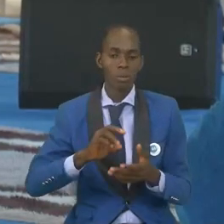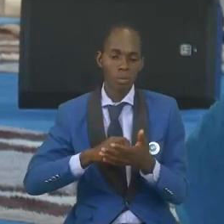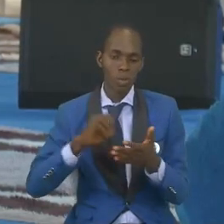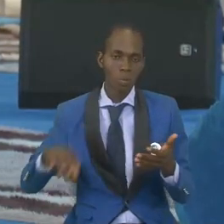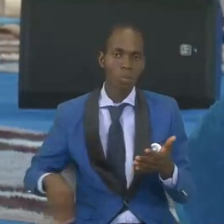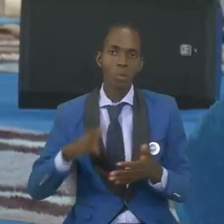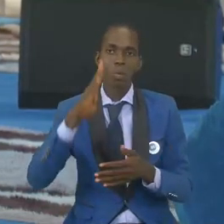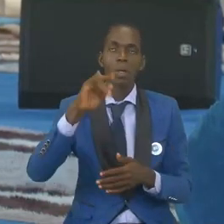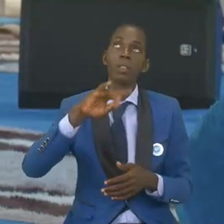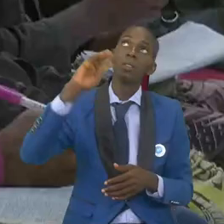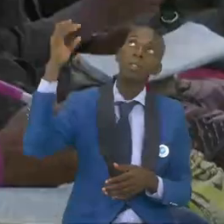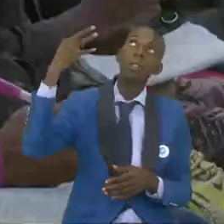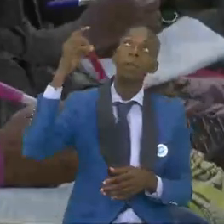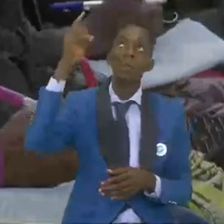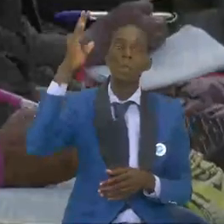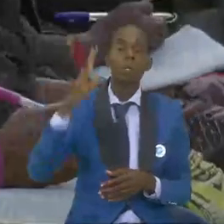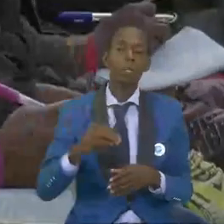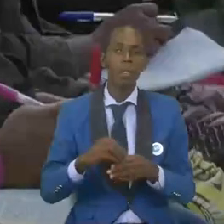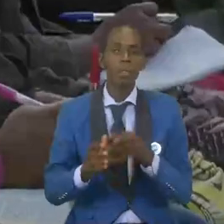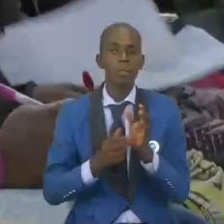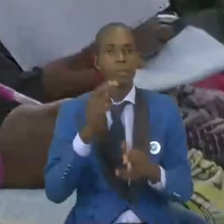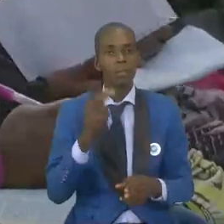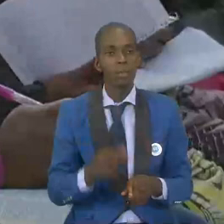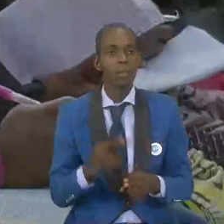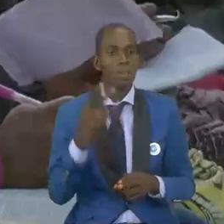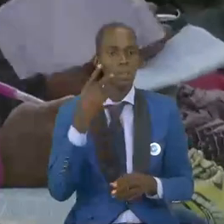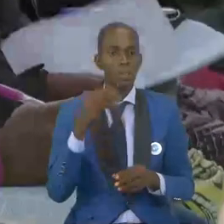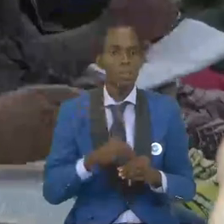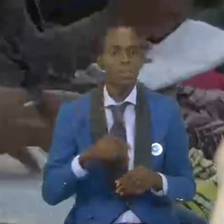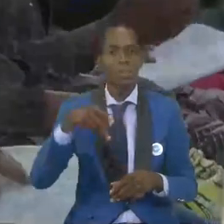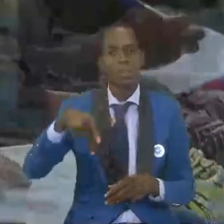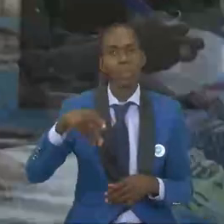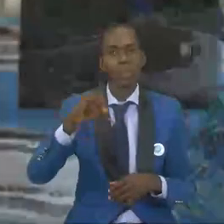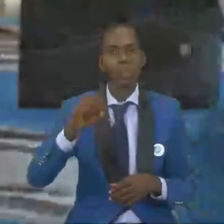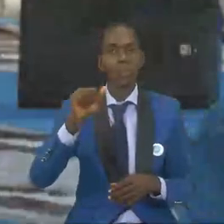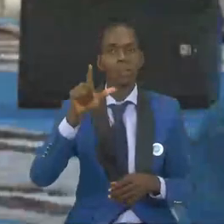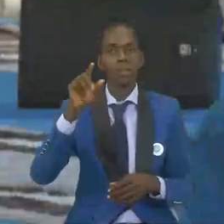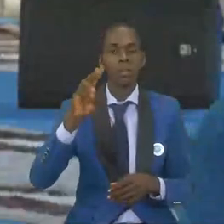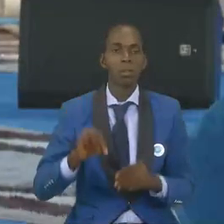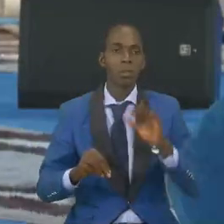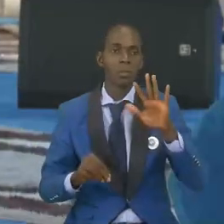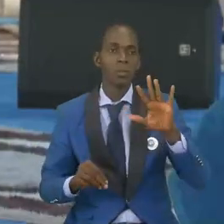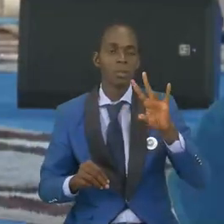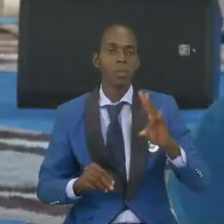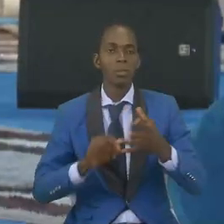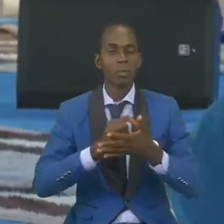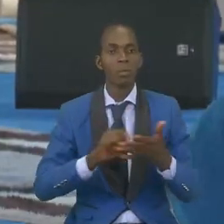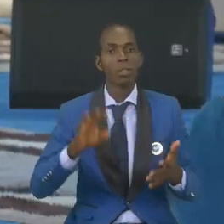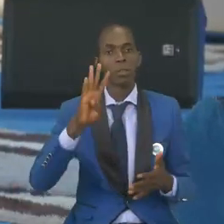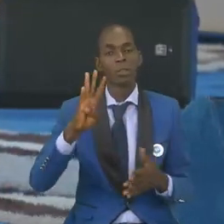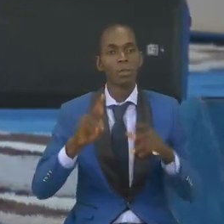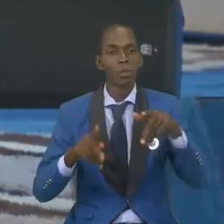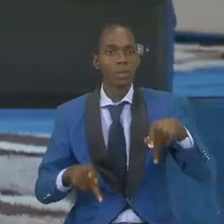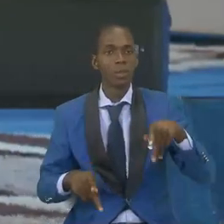Aucun cheveu de ta tête ne sera arraché par la grâce de Dieu au nom de Jésus.